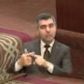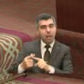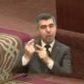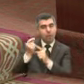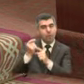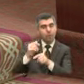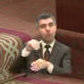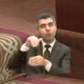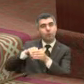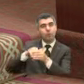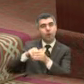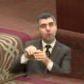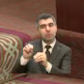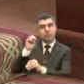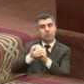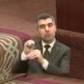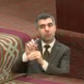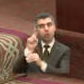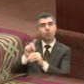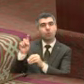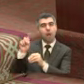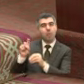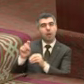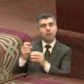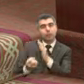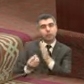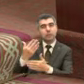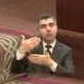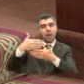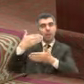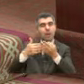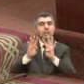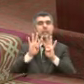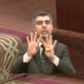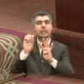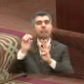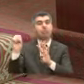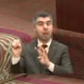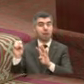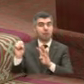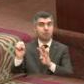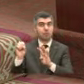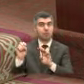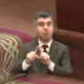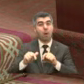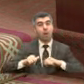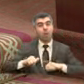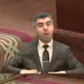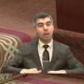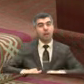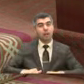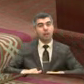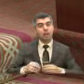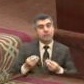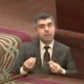وصندوق تجهيز الجماعي من أجل إحداث 800 ملعب للقرب. إذن الوزارة هي جزء من المشروع.